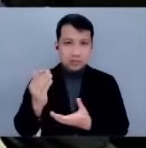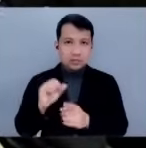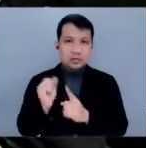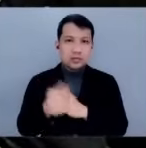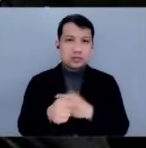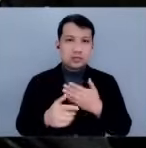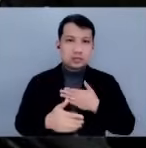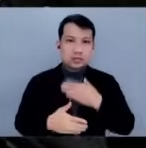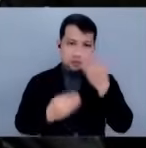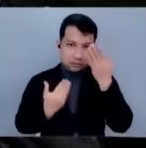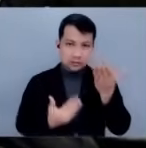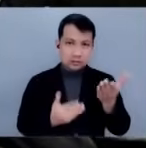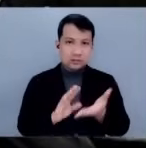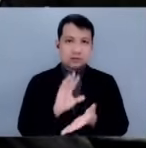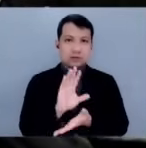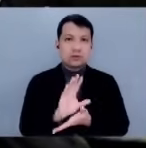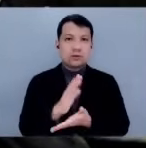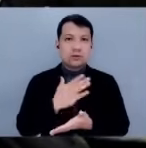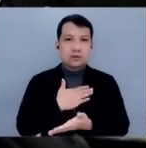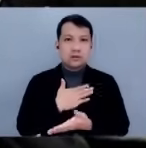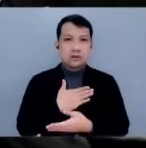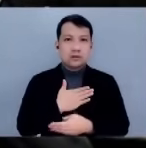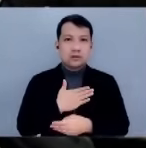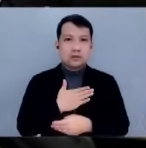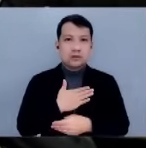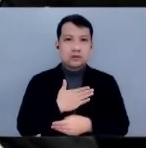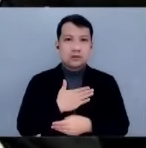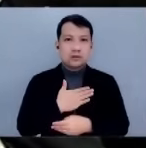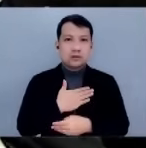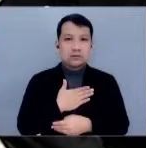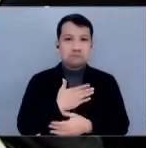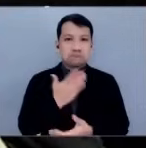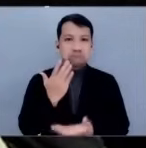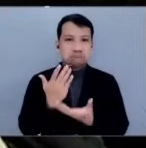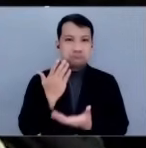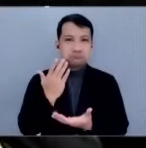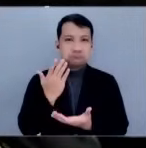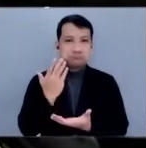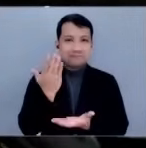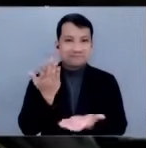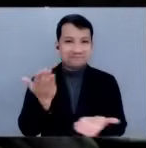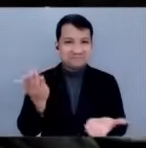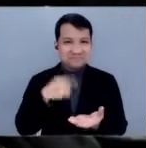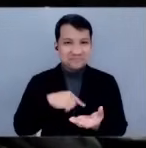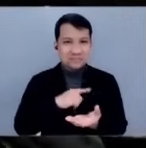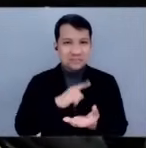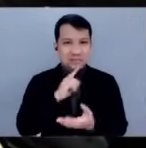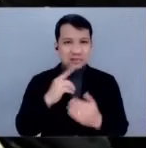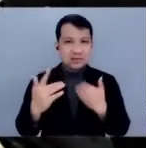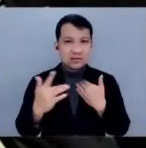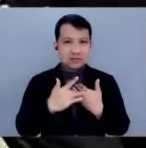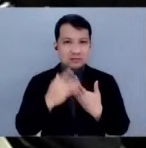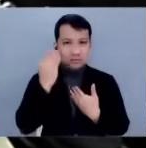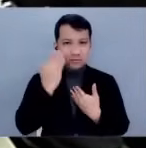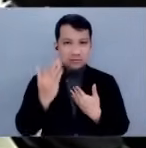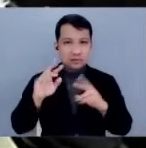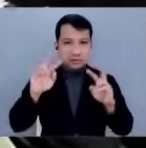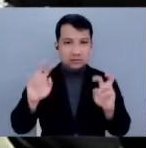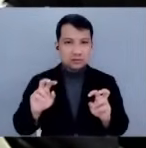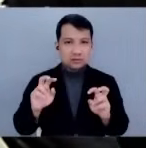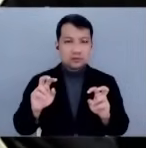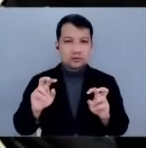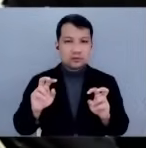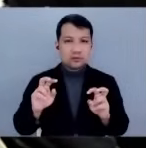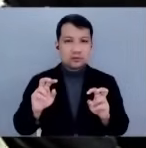practices, no, might be something na matouch yung tinatawag natin na